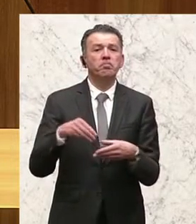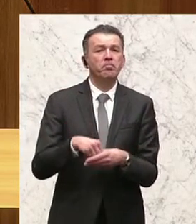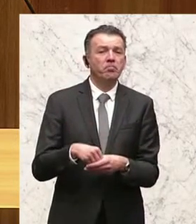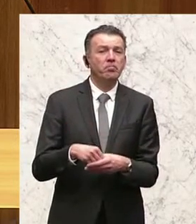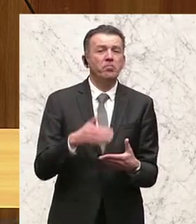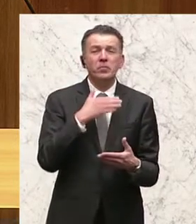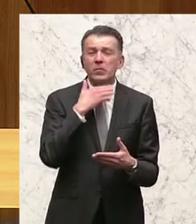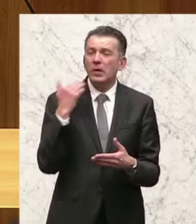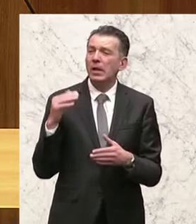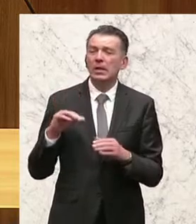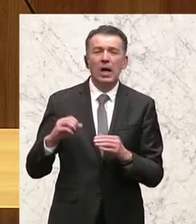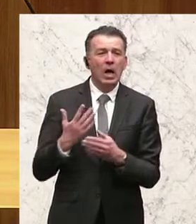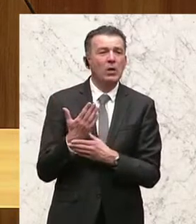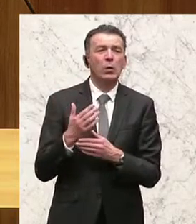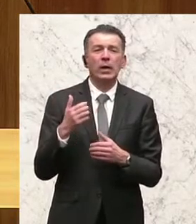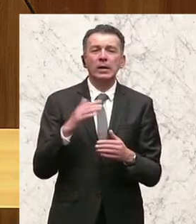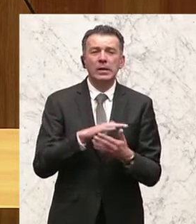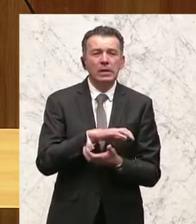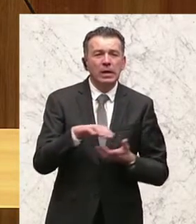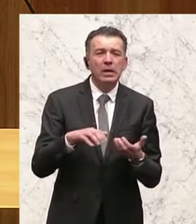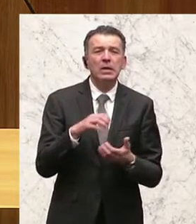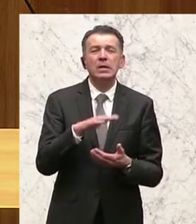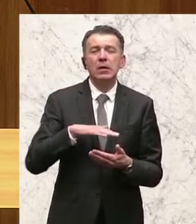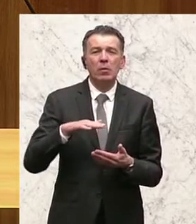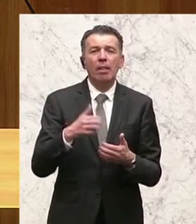in vielen aktuellen Krisengebieten.